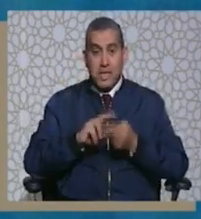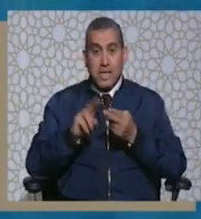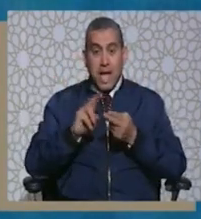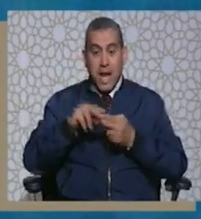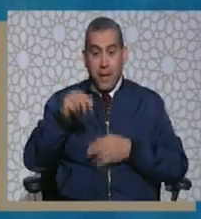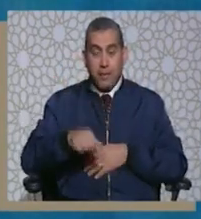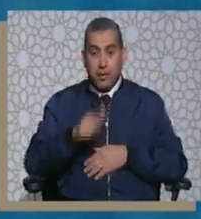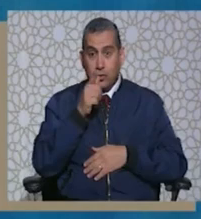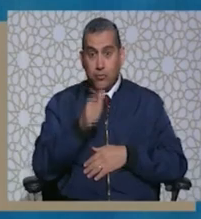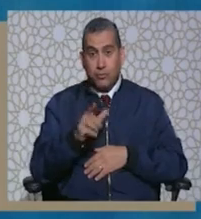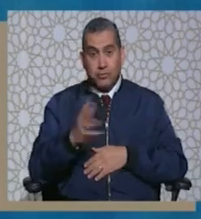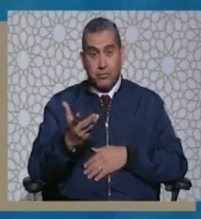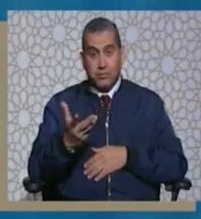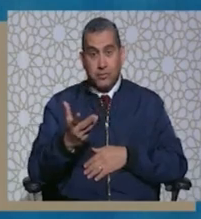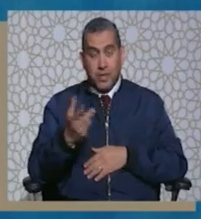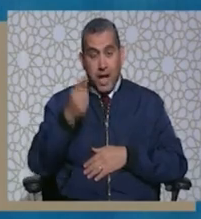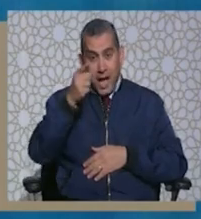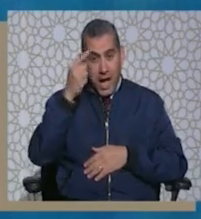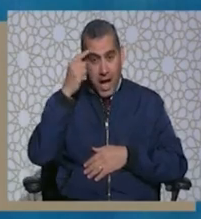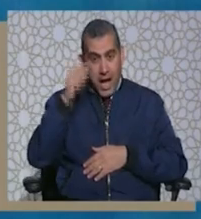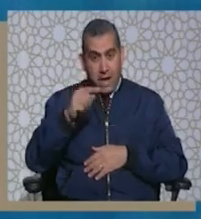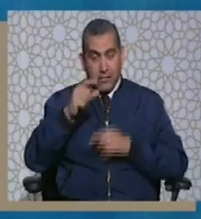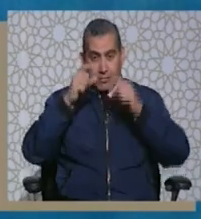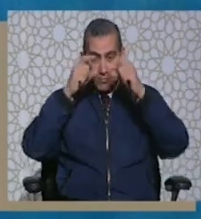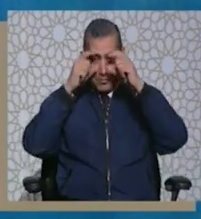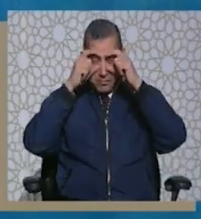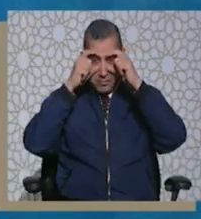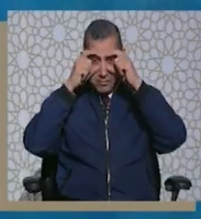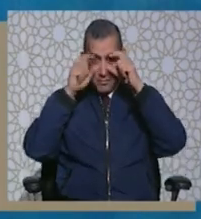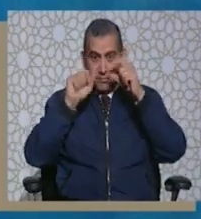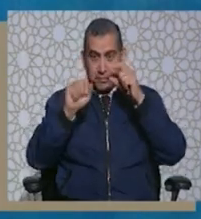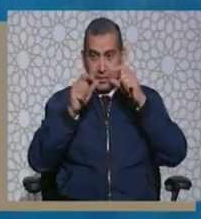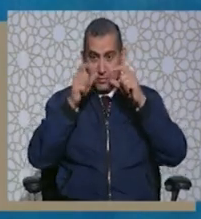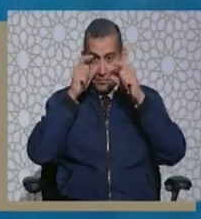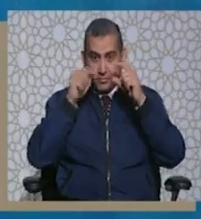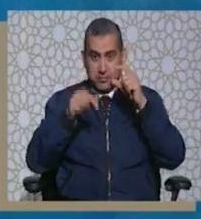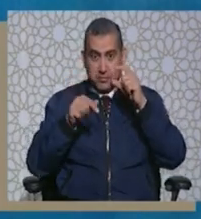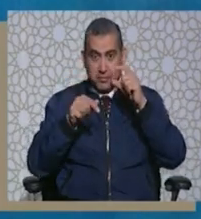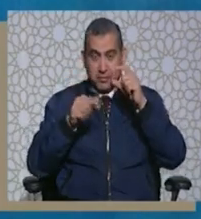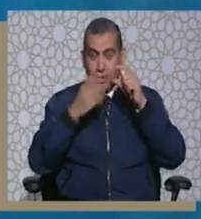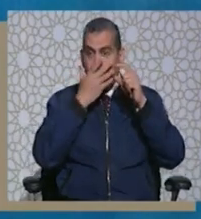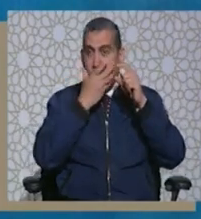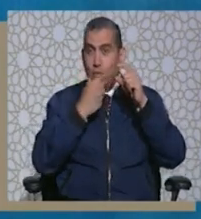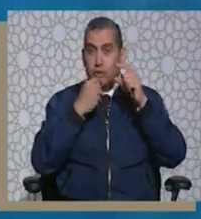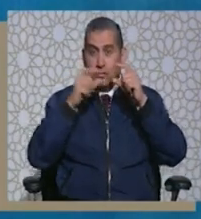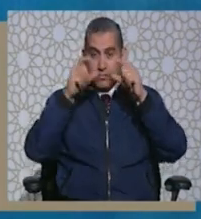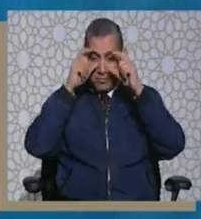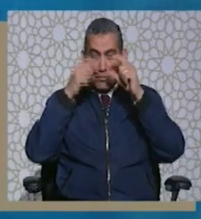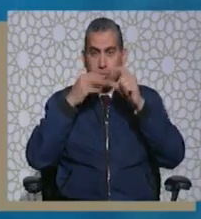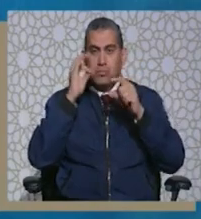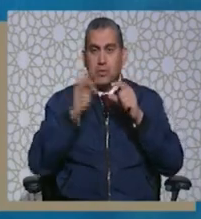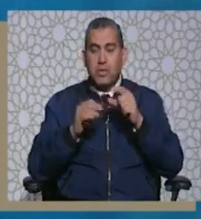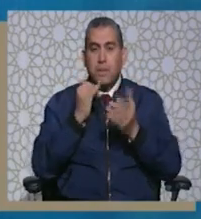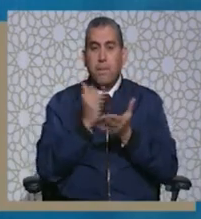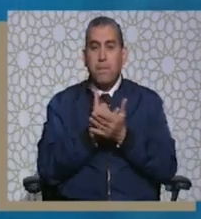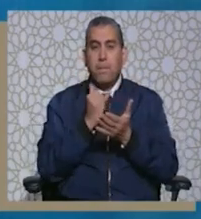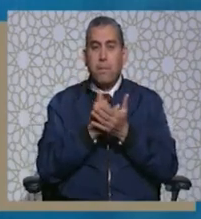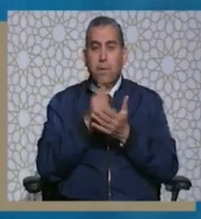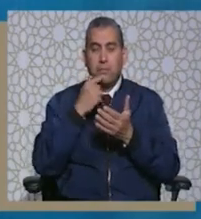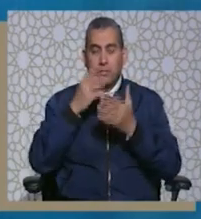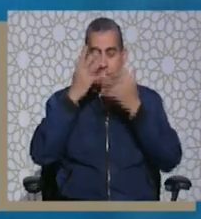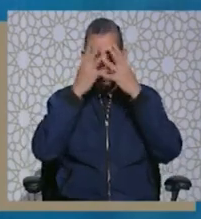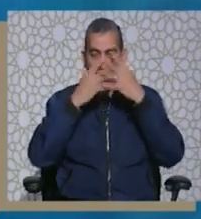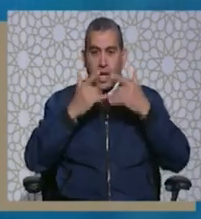بقى عارف النضاره اللي بتبقى في الوشوش السلام النهارده ده مسؤول عن النضاره اللي بتبقى